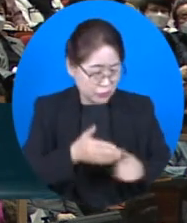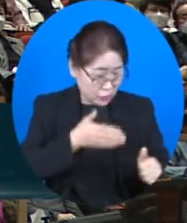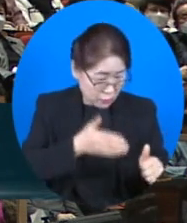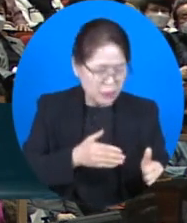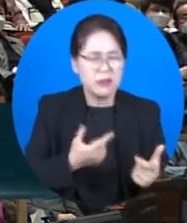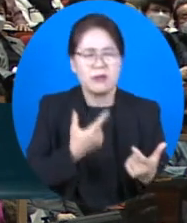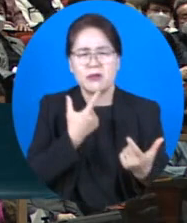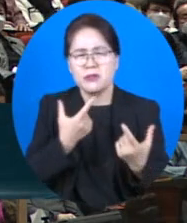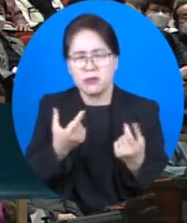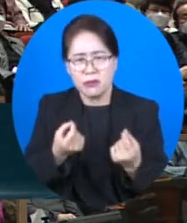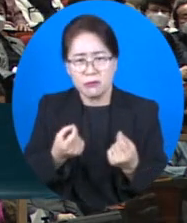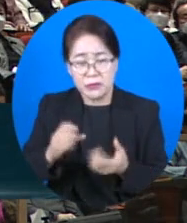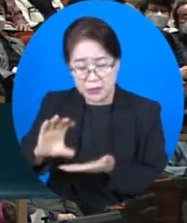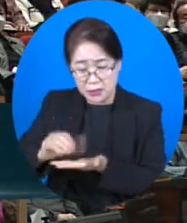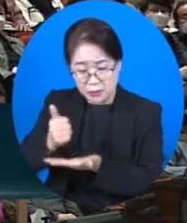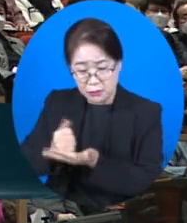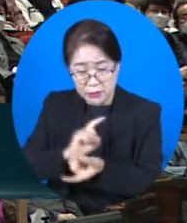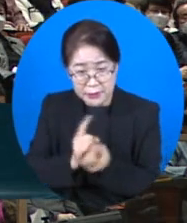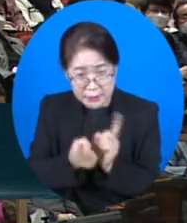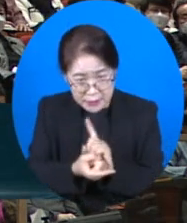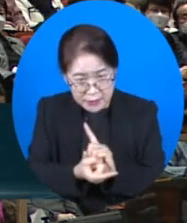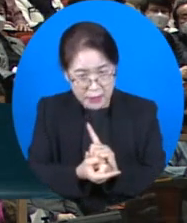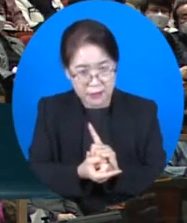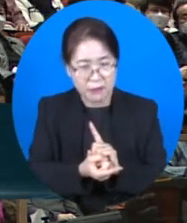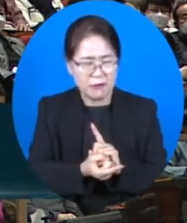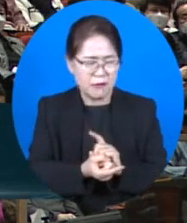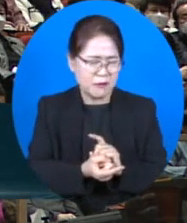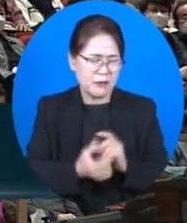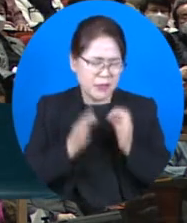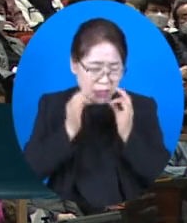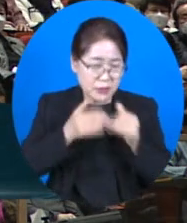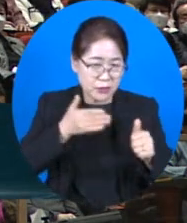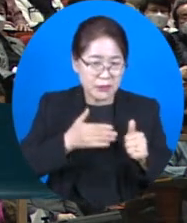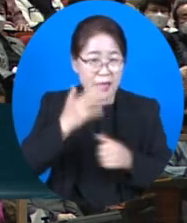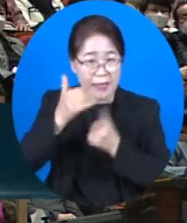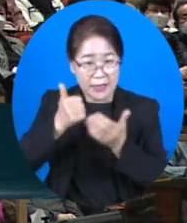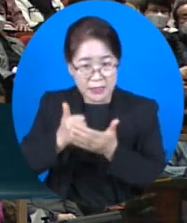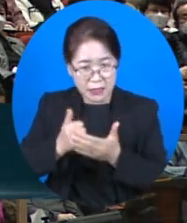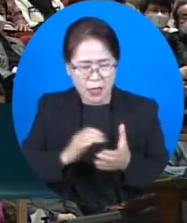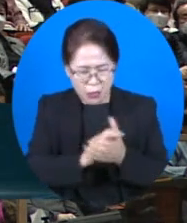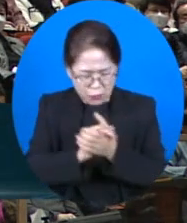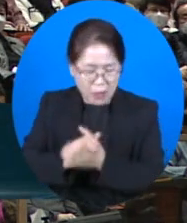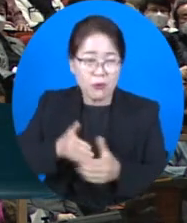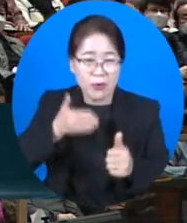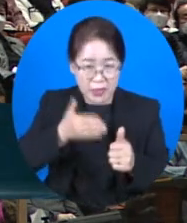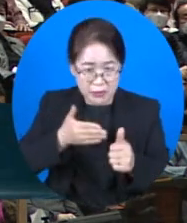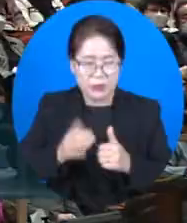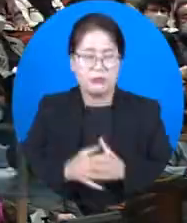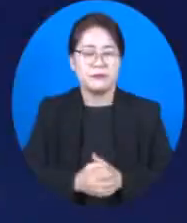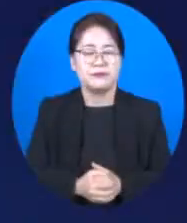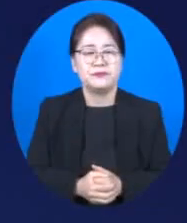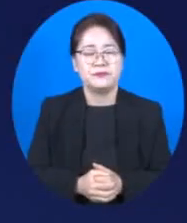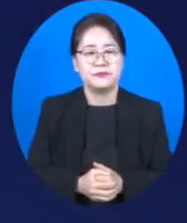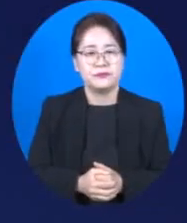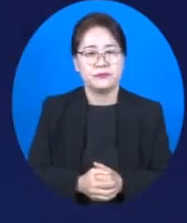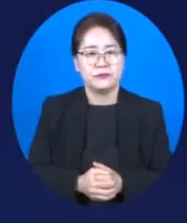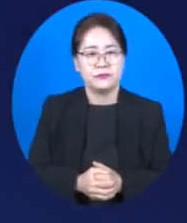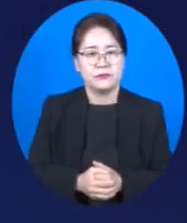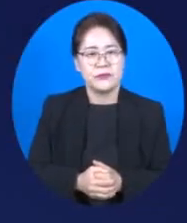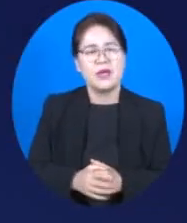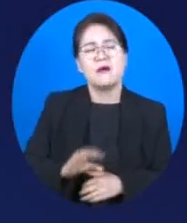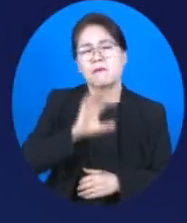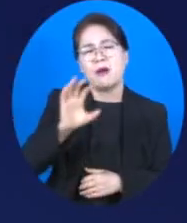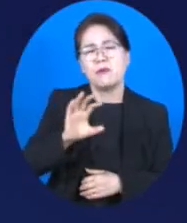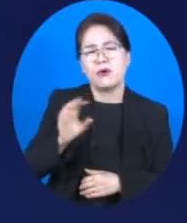것 같이 그리스도를 대신하여 간청하노니 너희는 하나님과 화목하라. 두 번이나